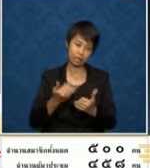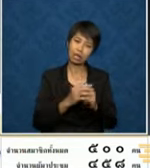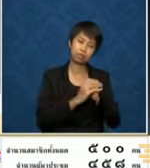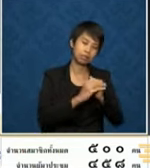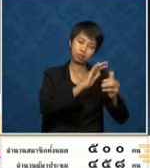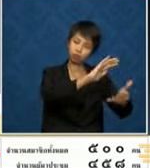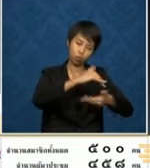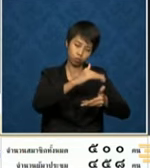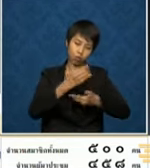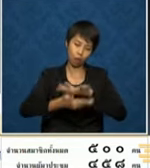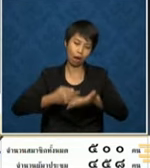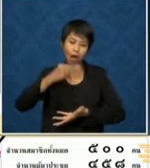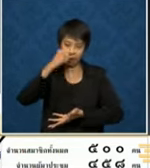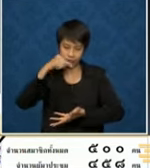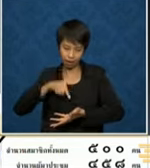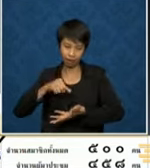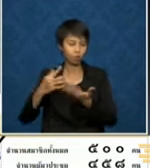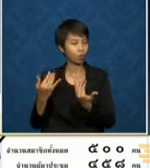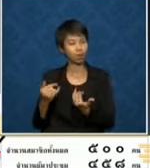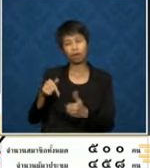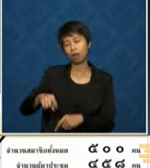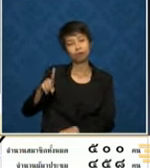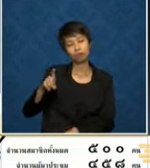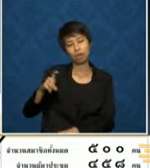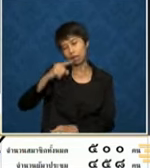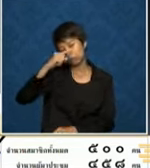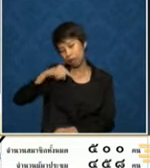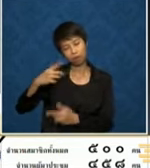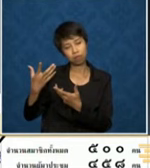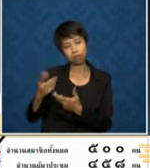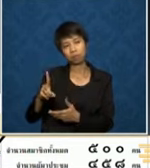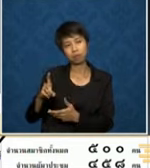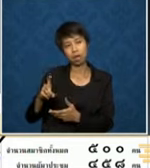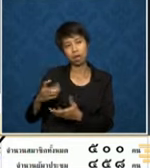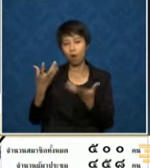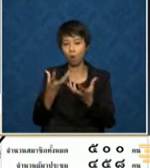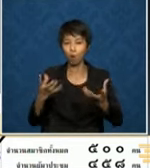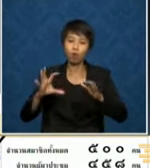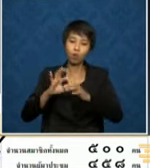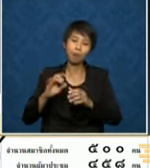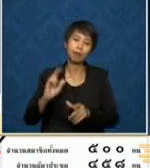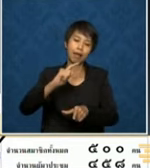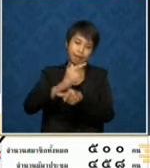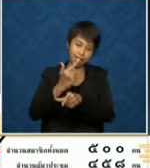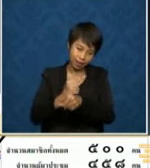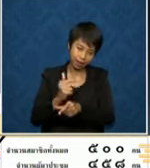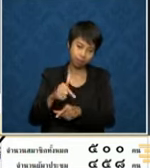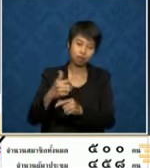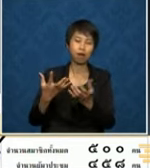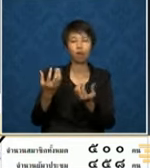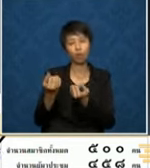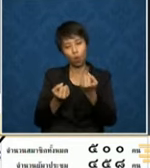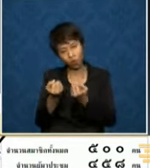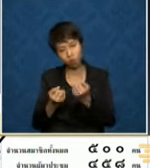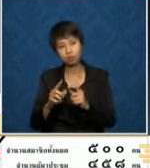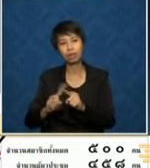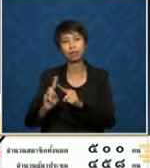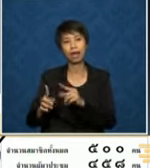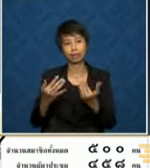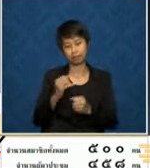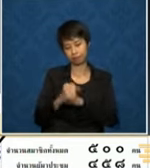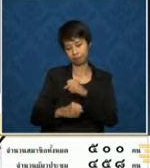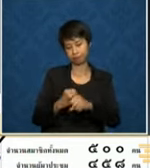ตลาดจนตอนนี้เนี่ยเราขาดดุลทางการค้าหนักมากนะคะกับเรื่องของเครื่องใช้ไฟฟ้ายานยนต์เหล็กและเหล็กกล้าค่ะตอนนี้นะคะเป็น2ปีติด